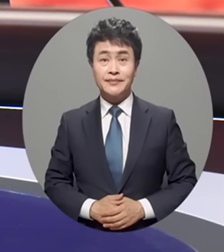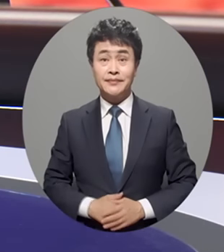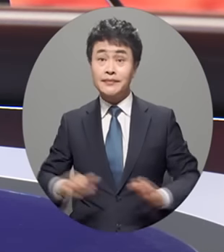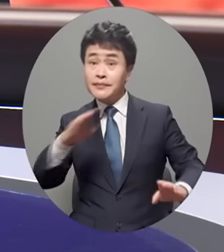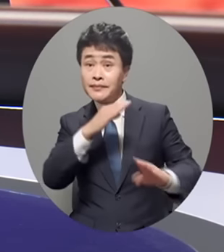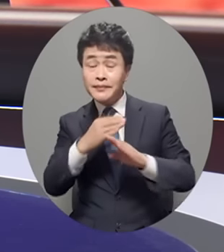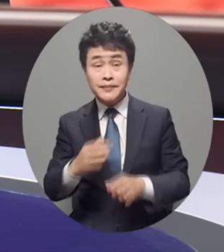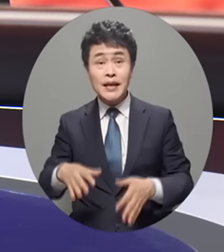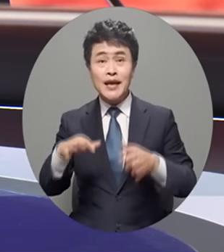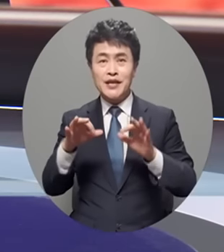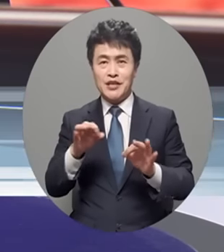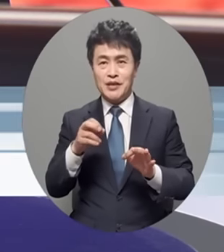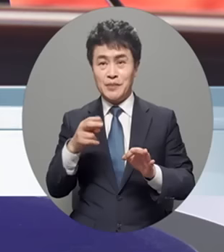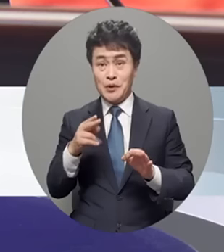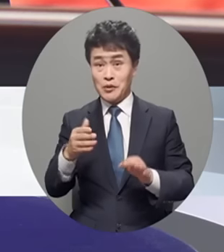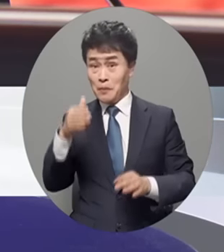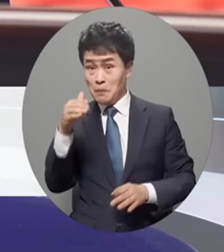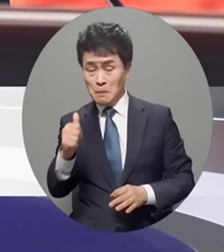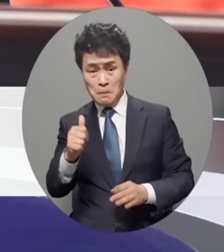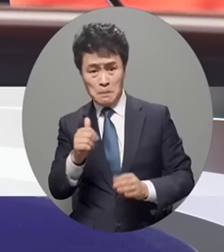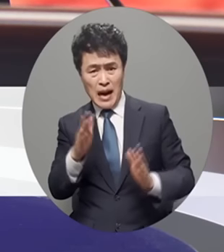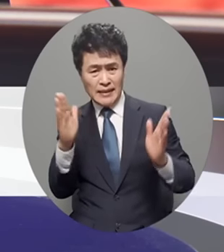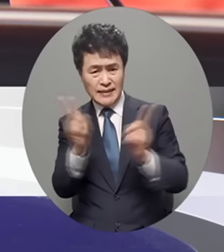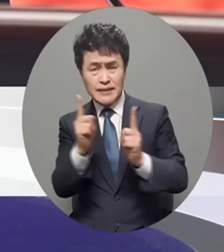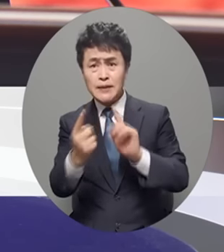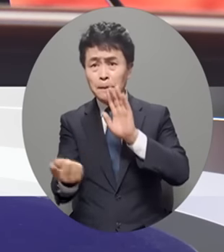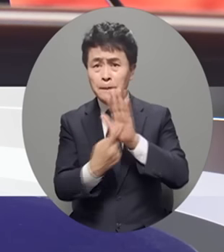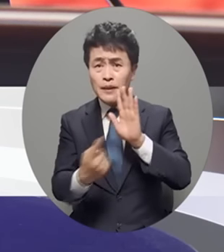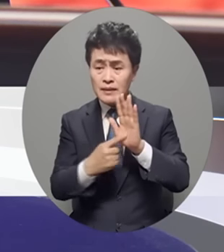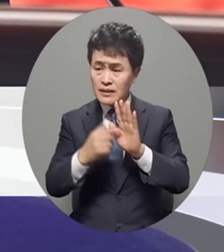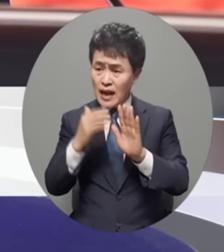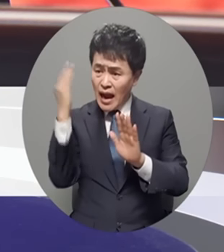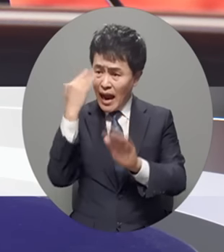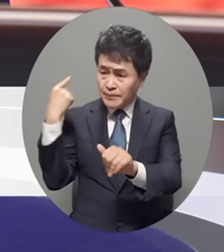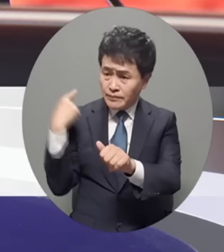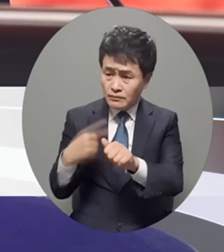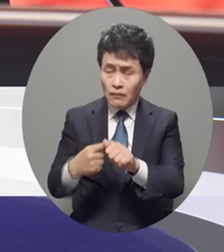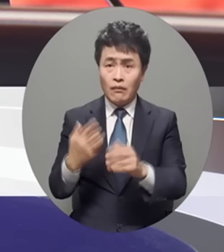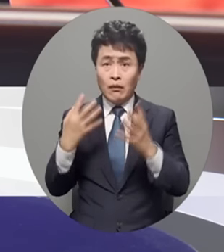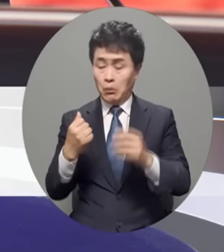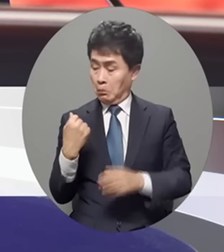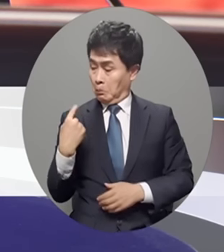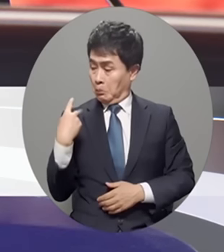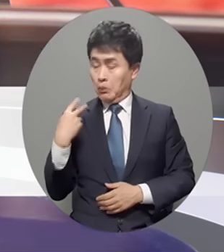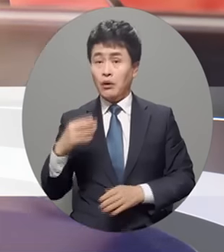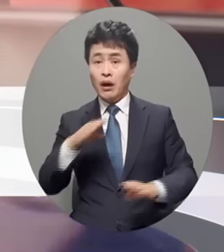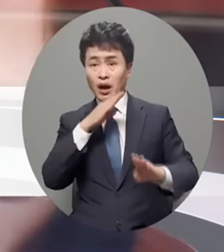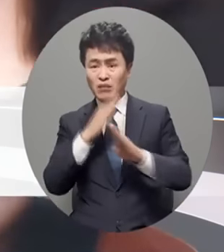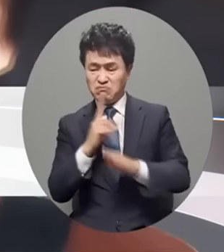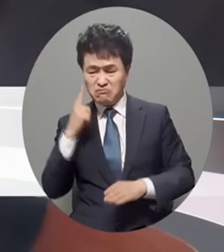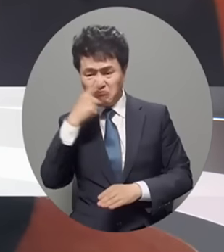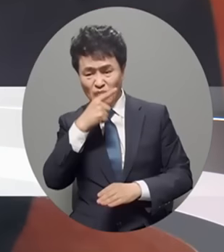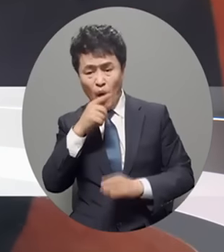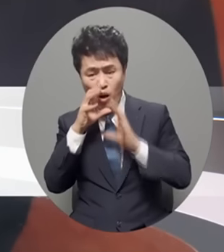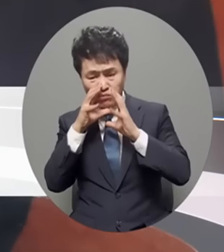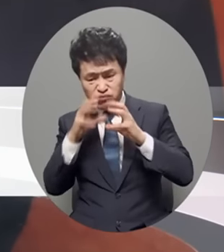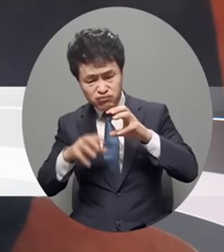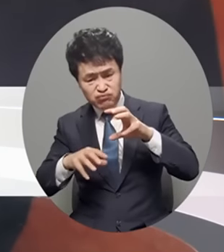북한 김여정 부부장은 직설적인 표현으로 우리를 비난하는 경우가 많은데요. 며칠 전 북한에서 오물풍선 살포와